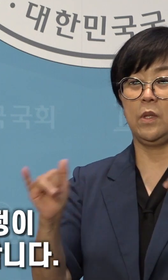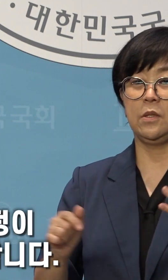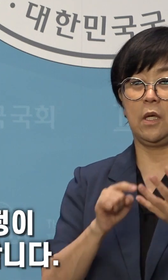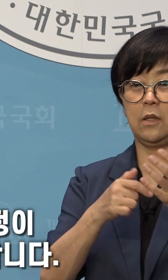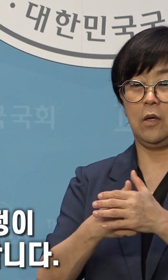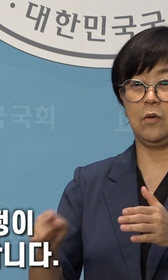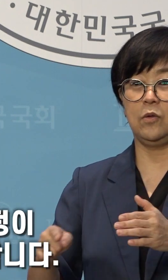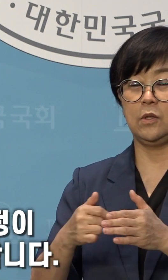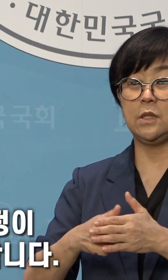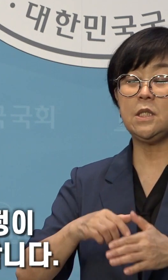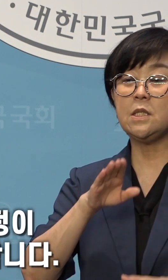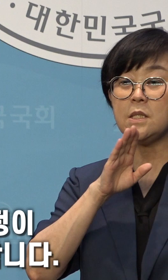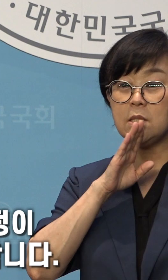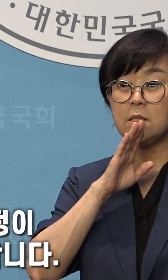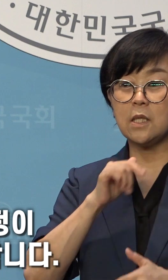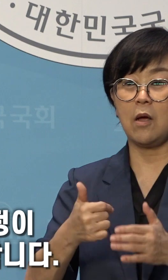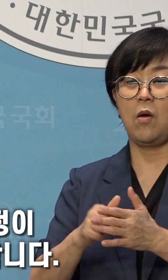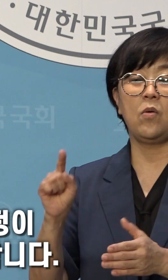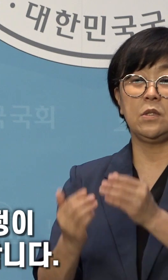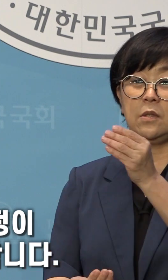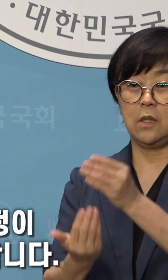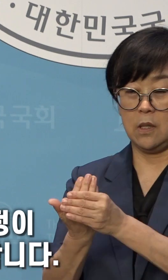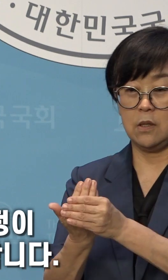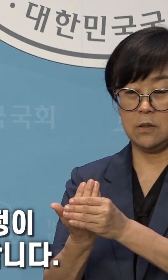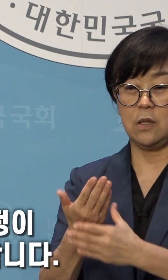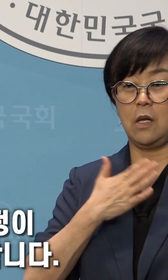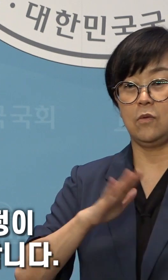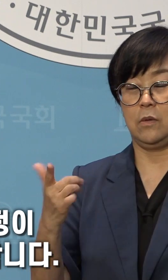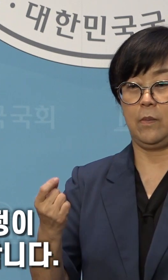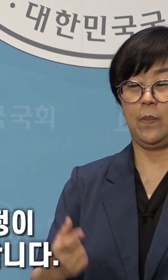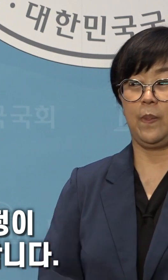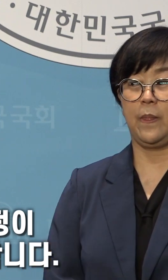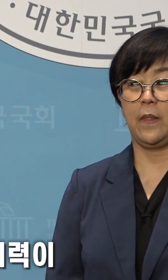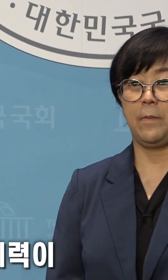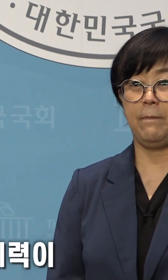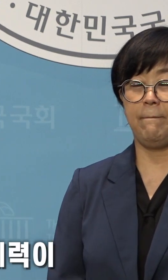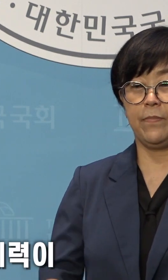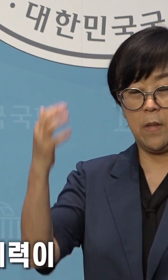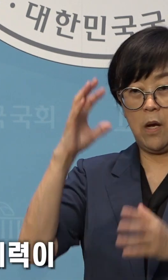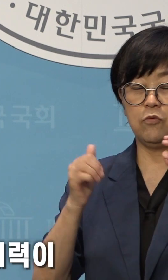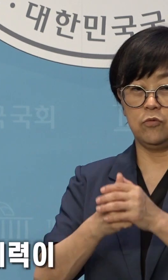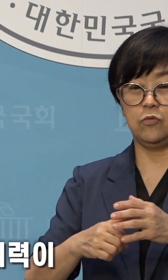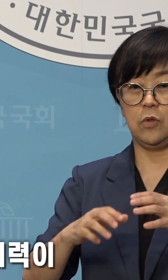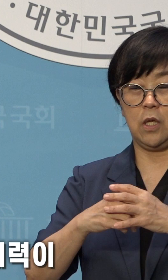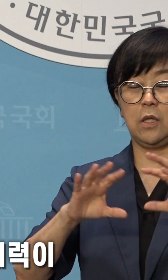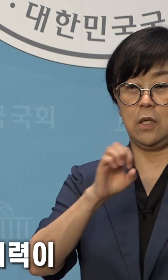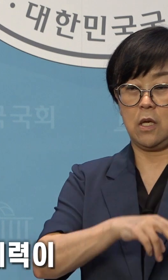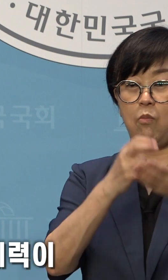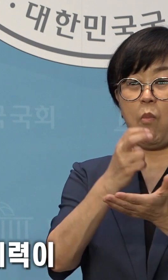상대로 휘두르는 폭정이 어디에서 비롯되었는지 알만합니다. 대한민국의 헌정